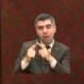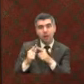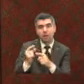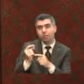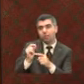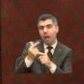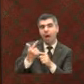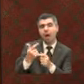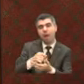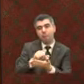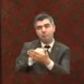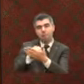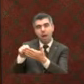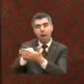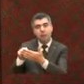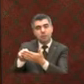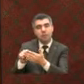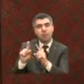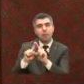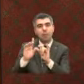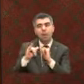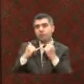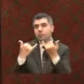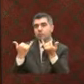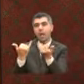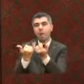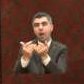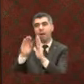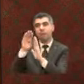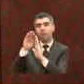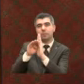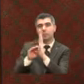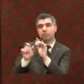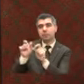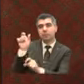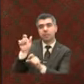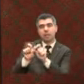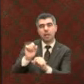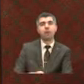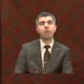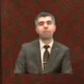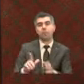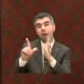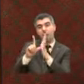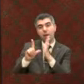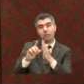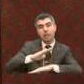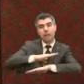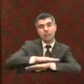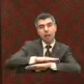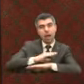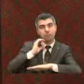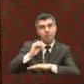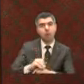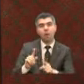عنز الملكيه من طرف اللجنه الاداريه للتقييم المنصوص عليها في الفصل 7 من المرسوم التطبيقي للقانون، والاعتماد على البيوعات التي اجريت في